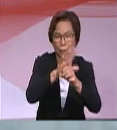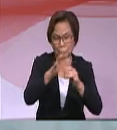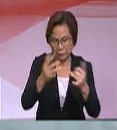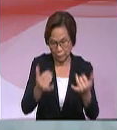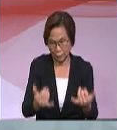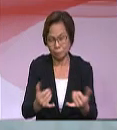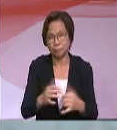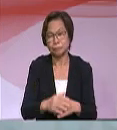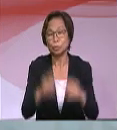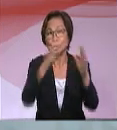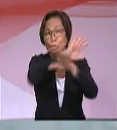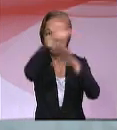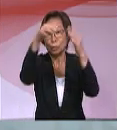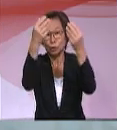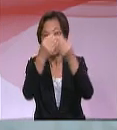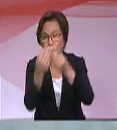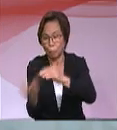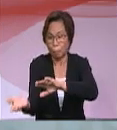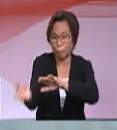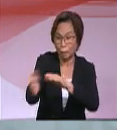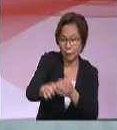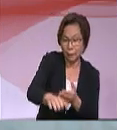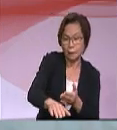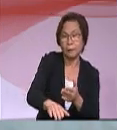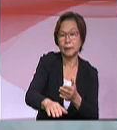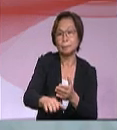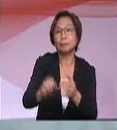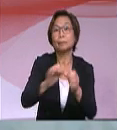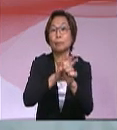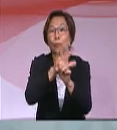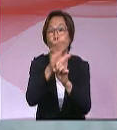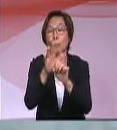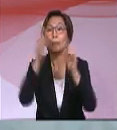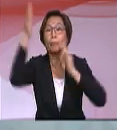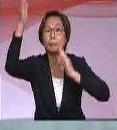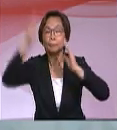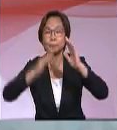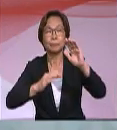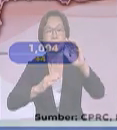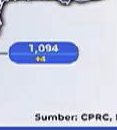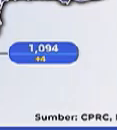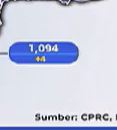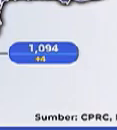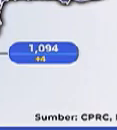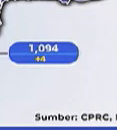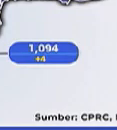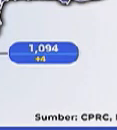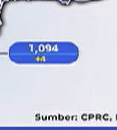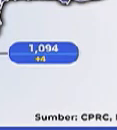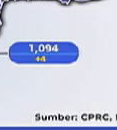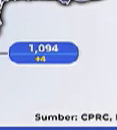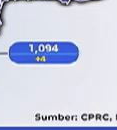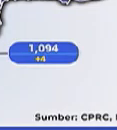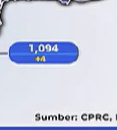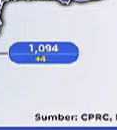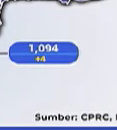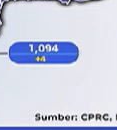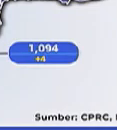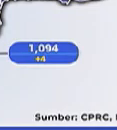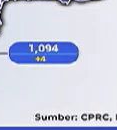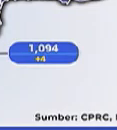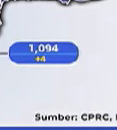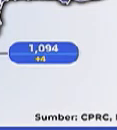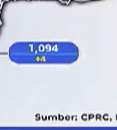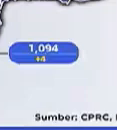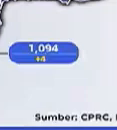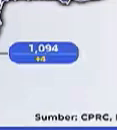ini, menjadikan jumlah kumulatif kes kematian COVID-19 di Malaysia adalah sebanyak 444 kes,